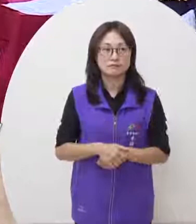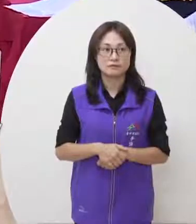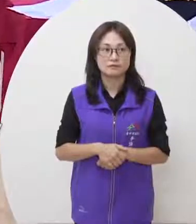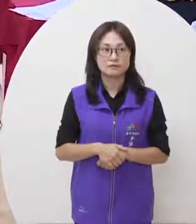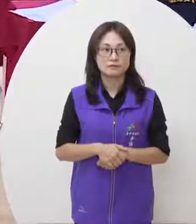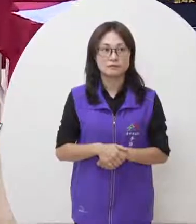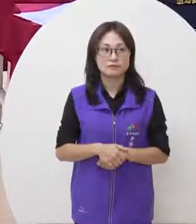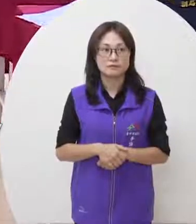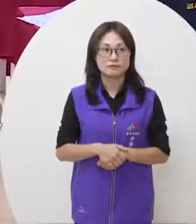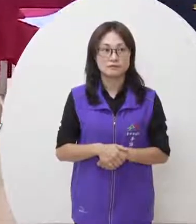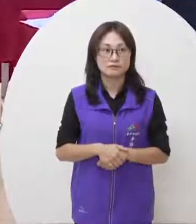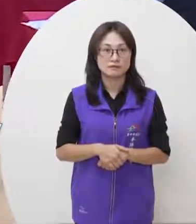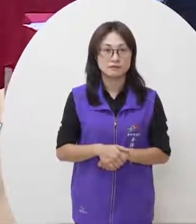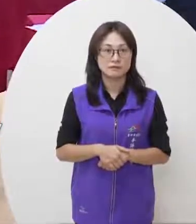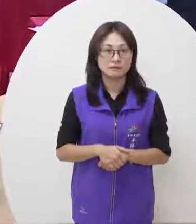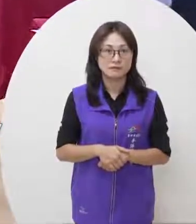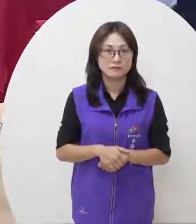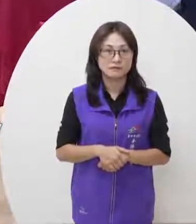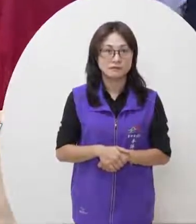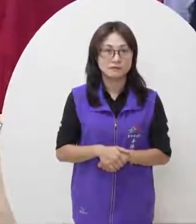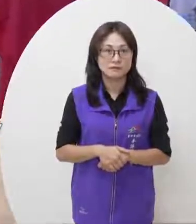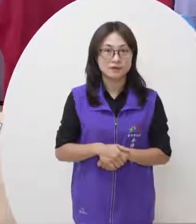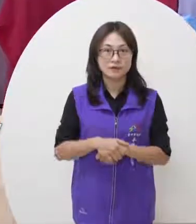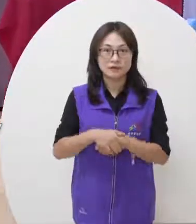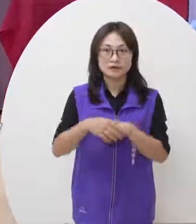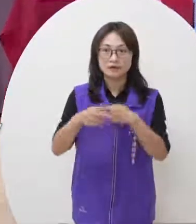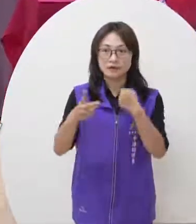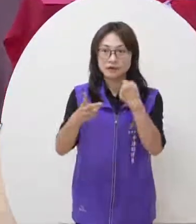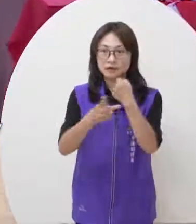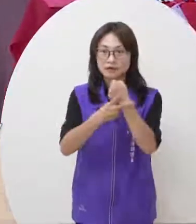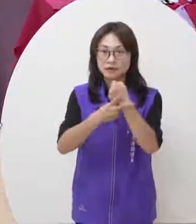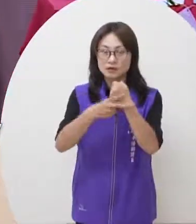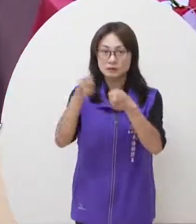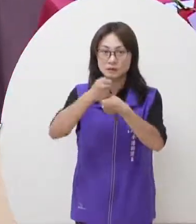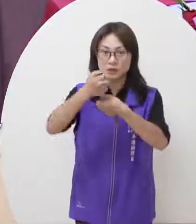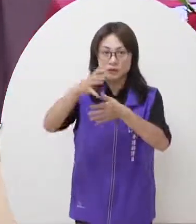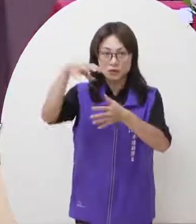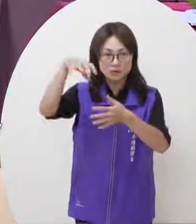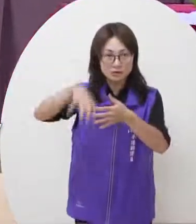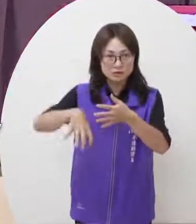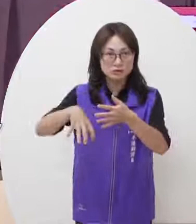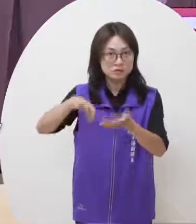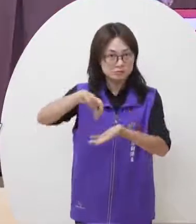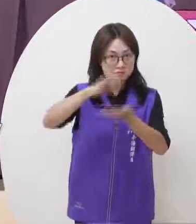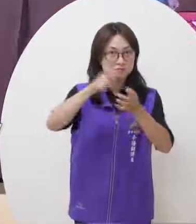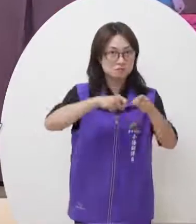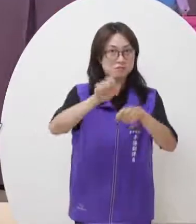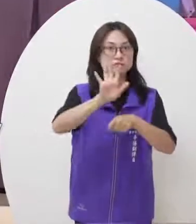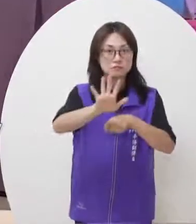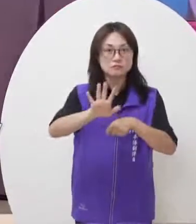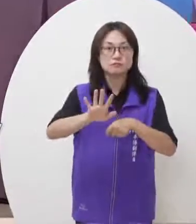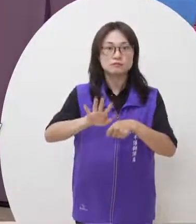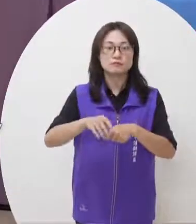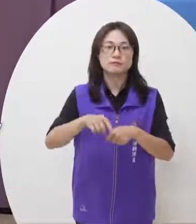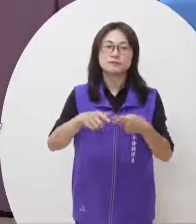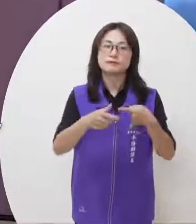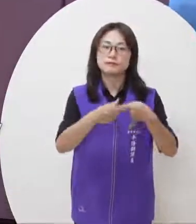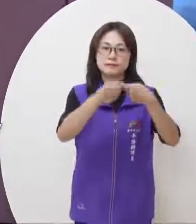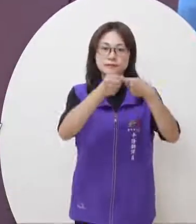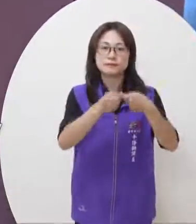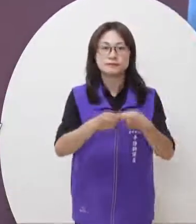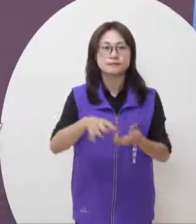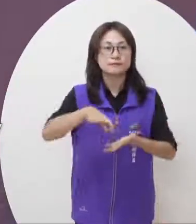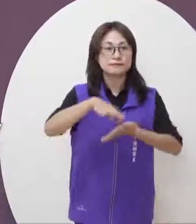是惠来里办公室所提的临时动议，我是不是请工作人员宣读一下？ 第一案提案机